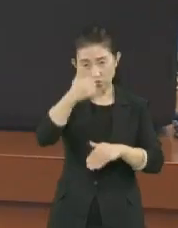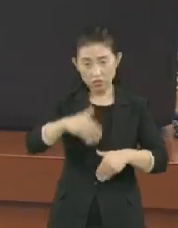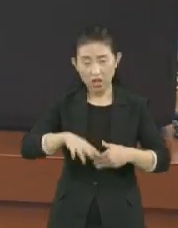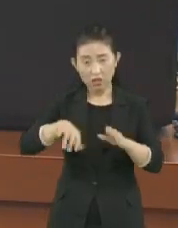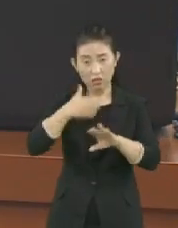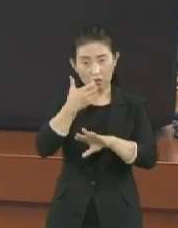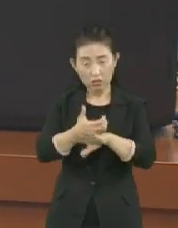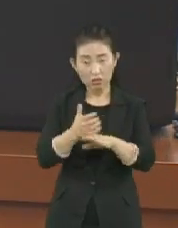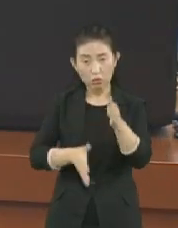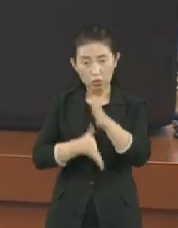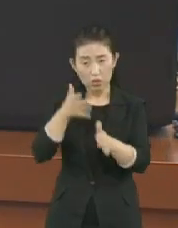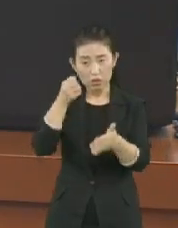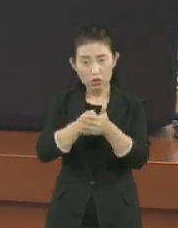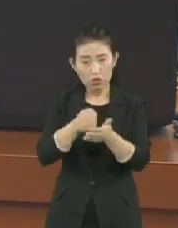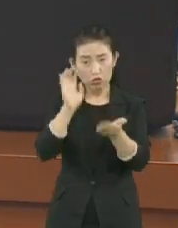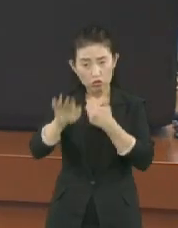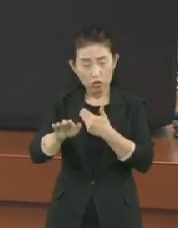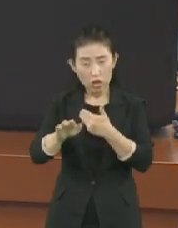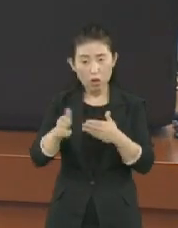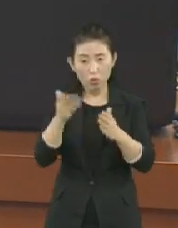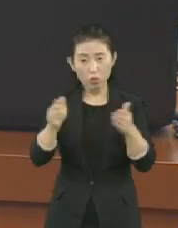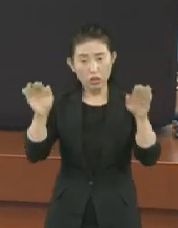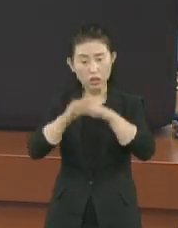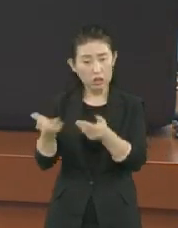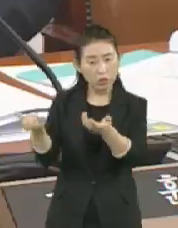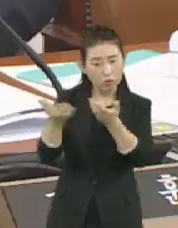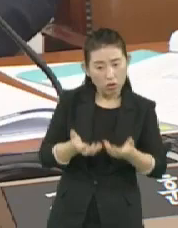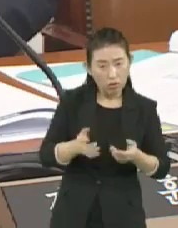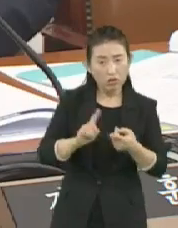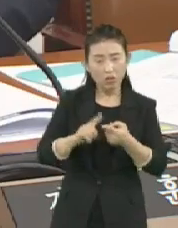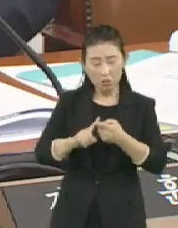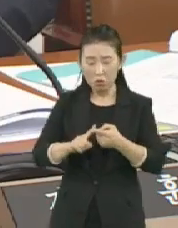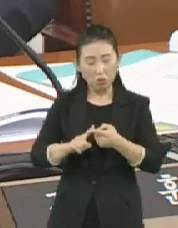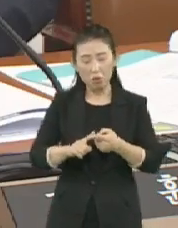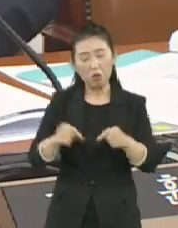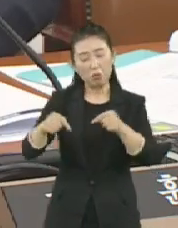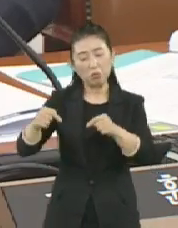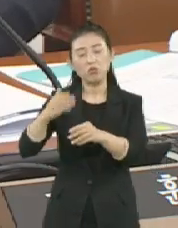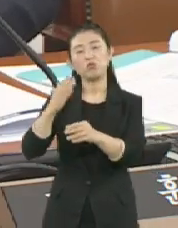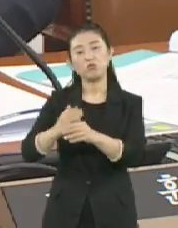혁신도시 지정 이후 후속 조치에 대해서는 내부 논의 중이라며 즉답을 피했습니다.